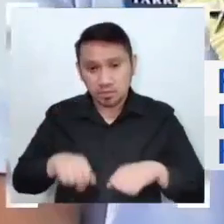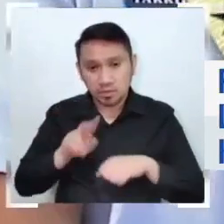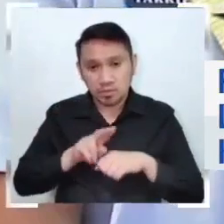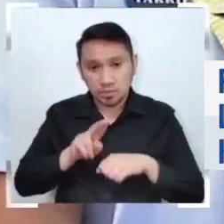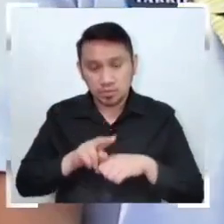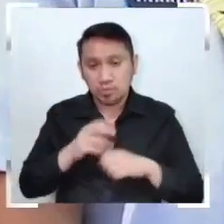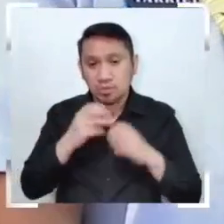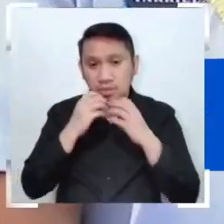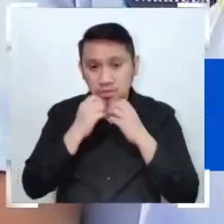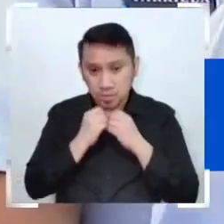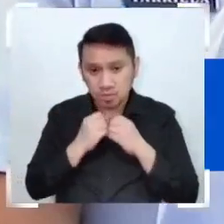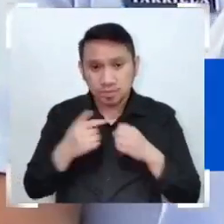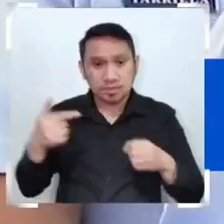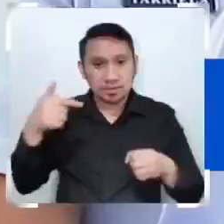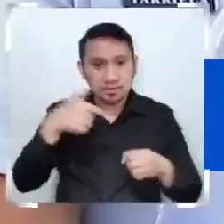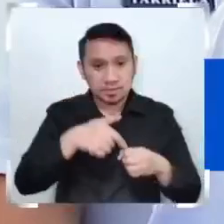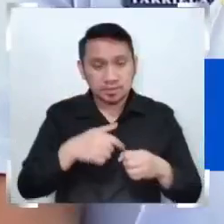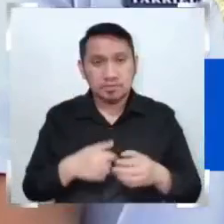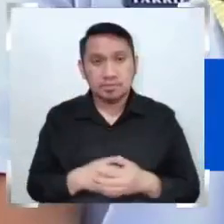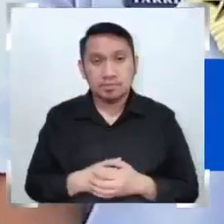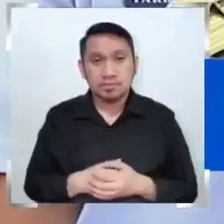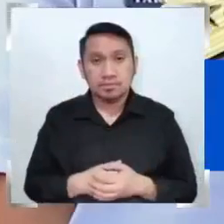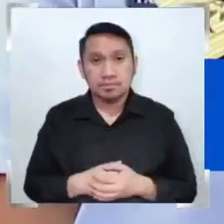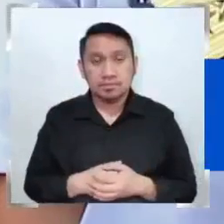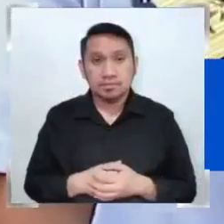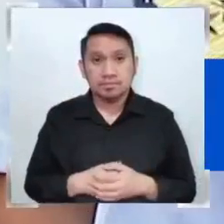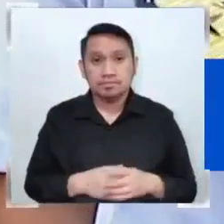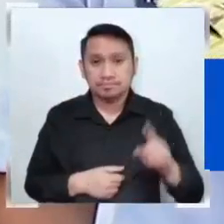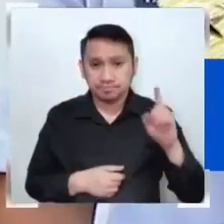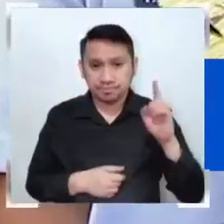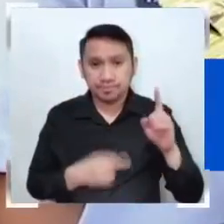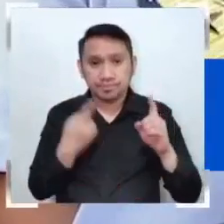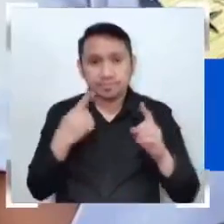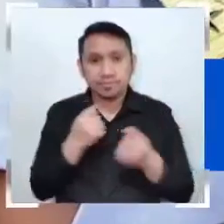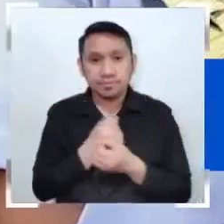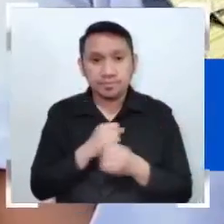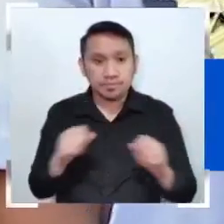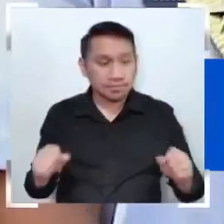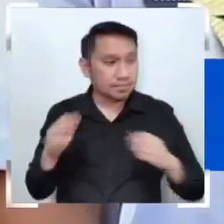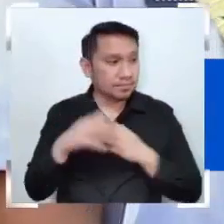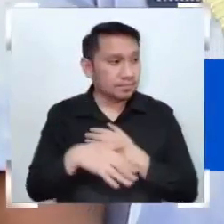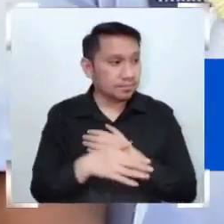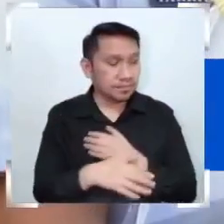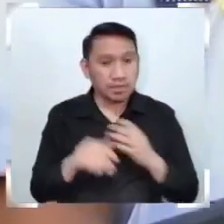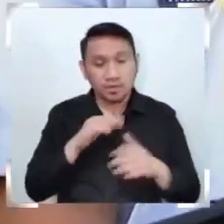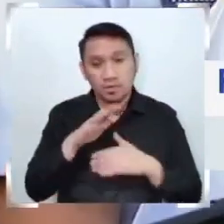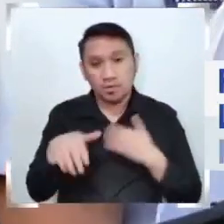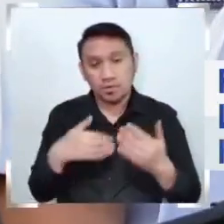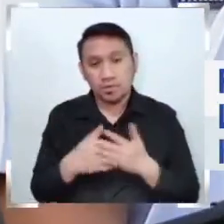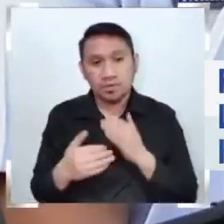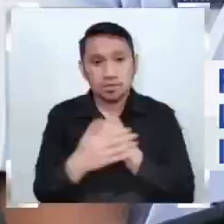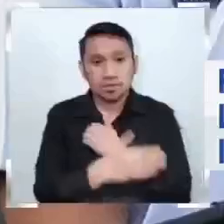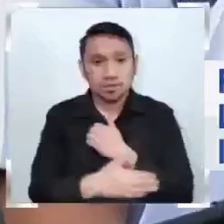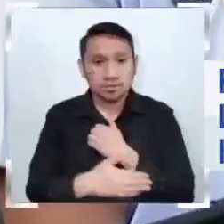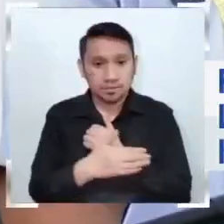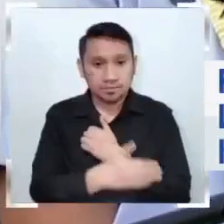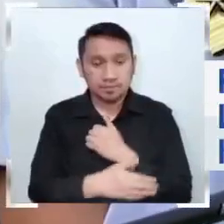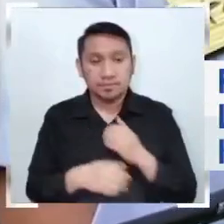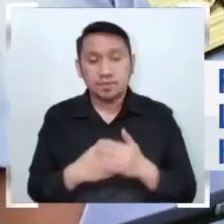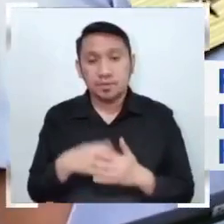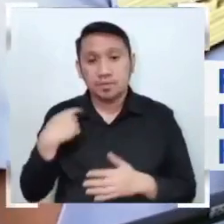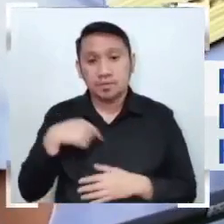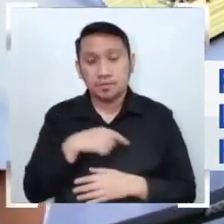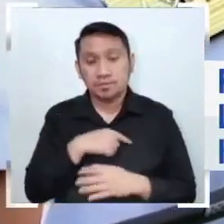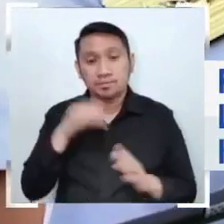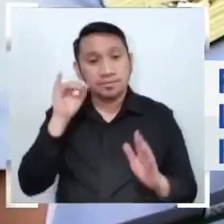creation of this task force kaligtasan sa karagatan, all over the country ang operations natin yan. We are identifying